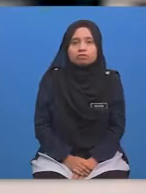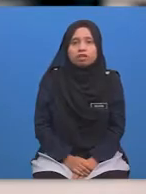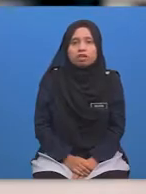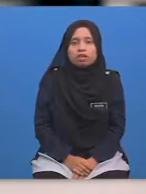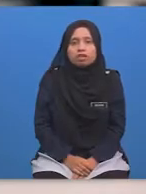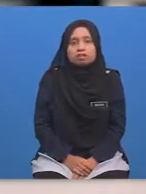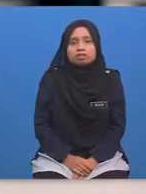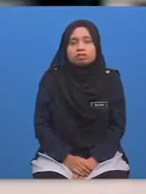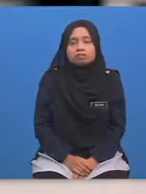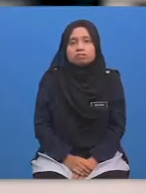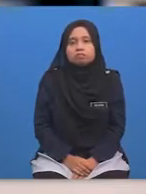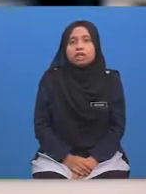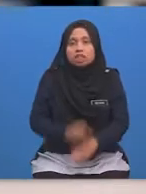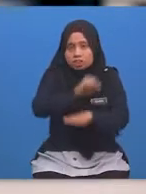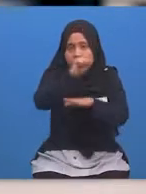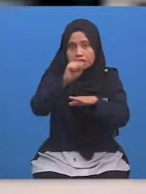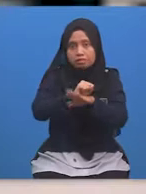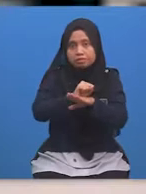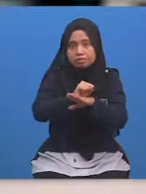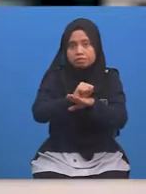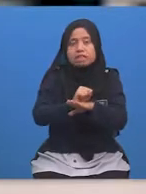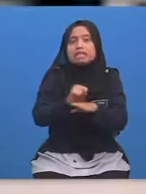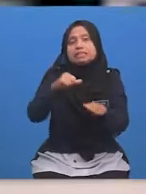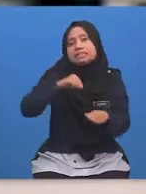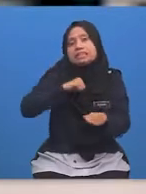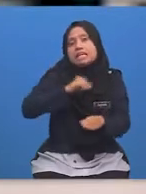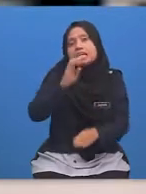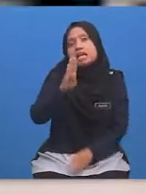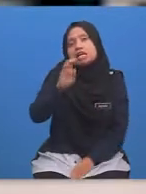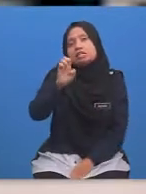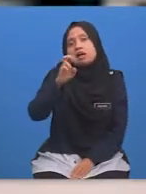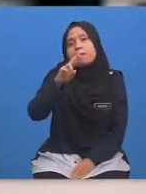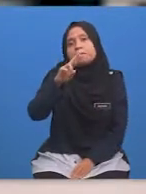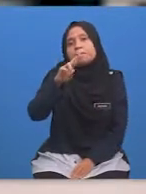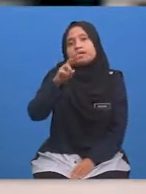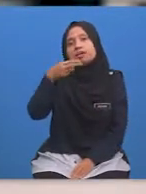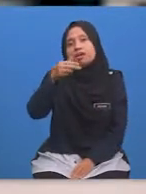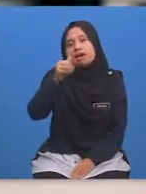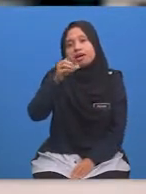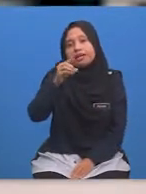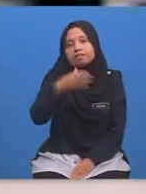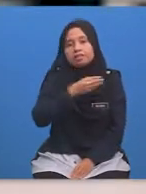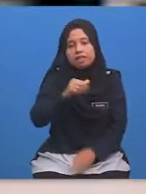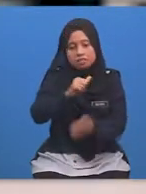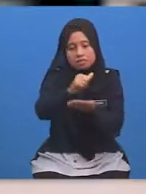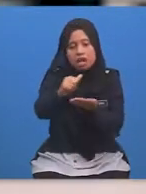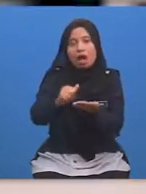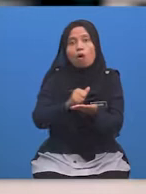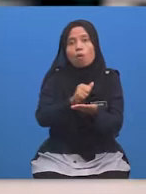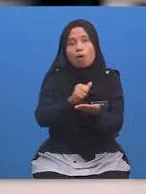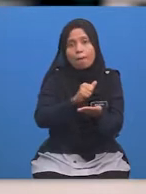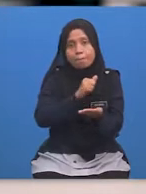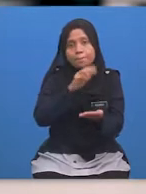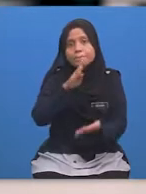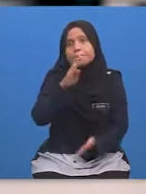Penubuhan kedua-dua syarikat ini iaitu syarikat sendirian berhad dan syarikat awam berhad adalah